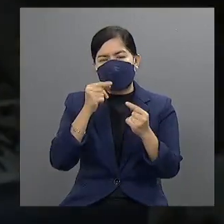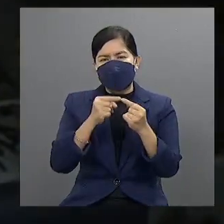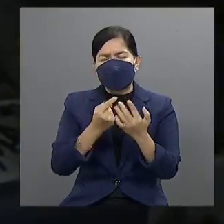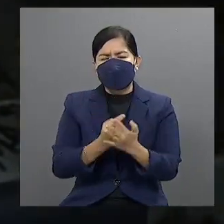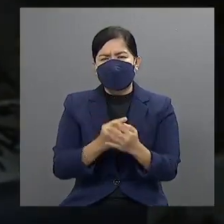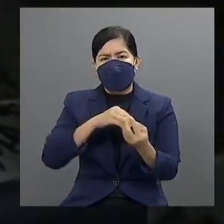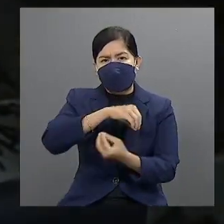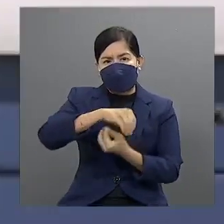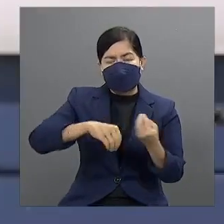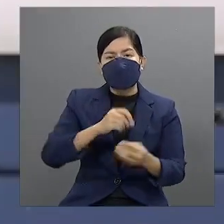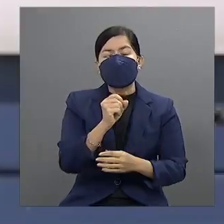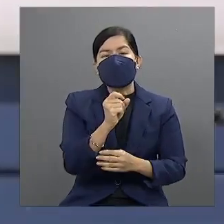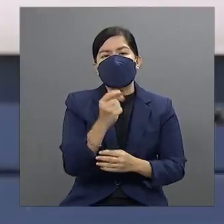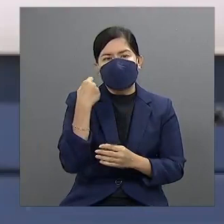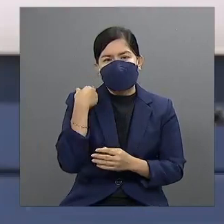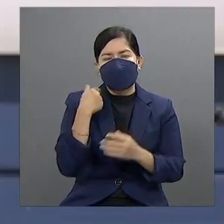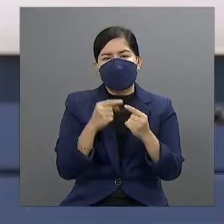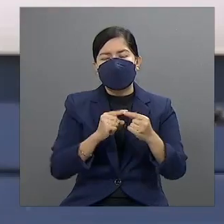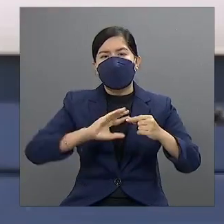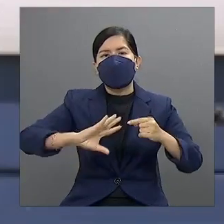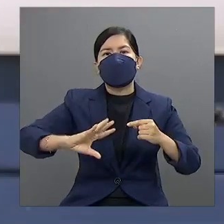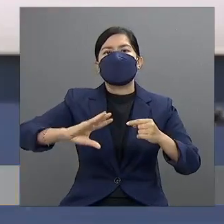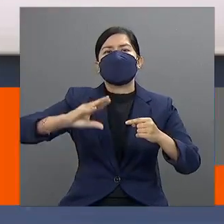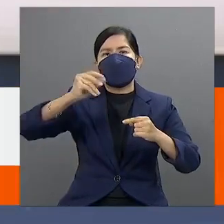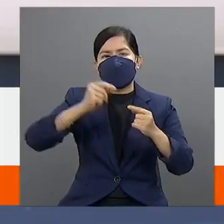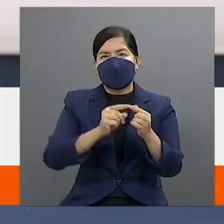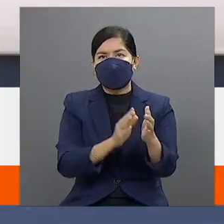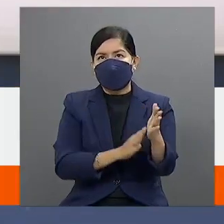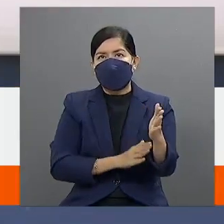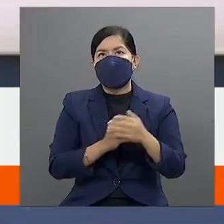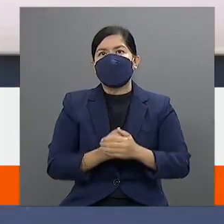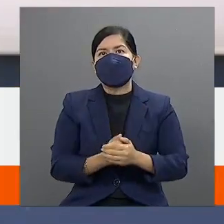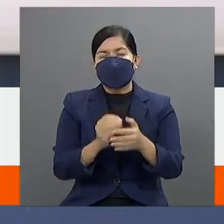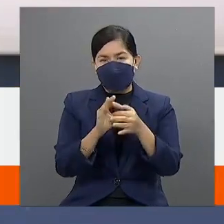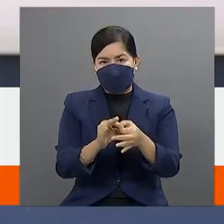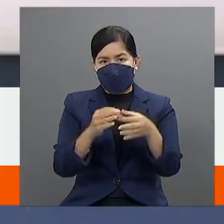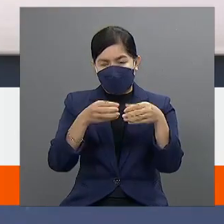ค่ะ นะครับเราเชื่อว่าธุรกิจกลางคืนเนี่ยน่าจะมีสัดส่วนเนี่ยประมาณ